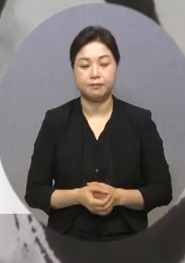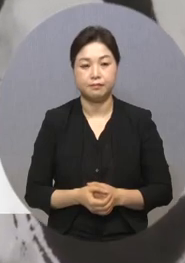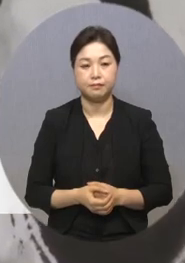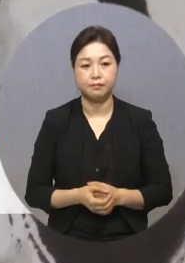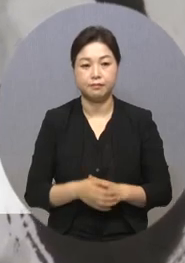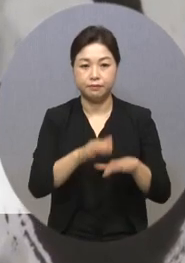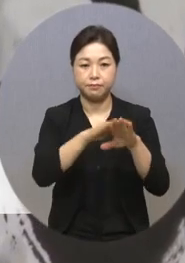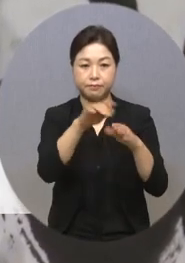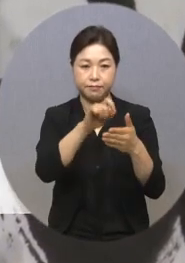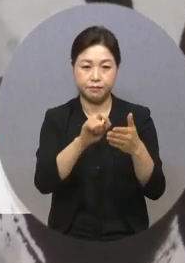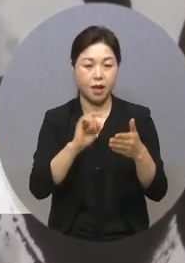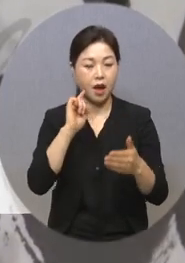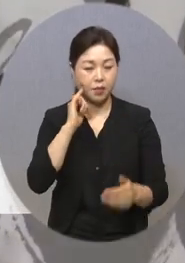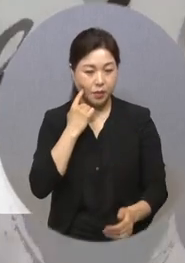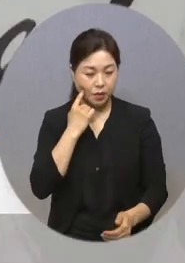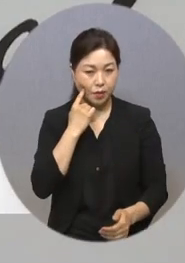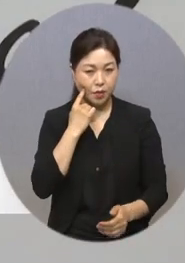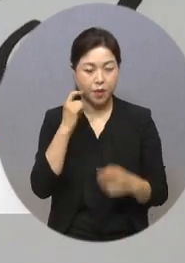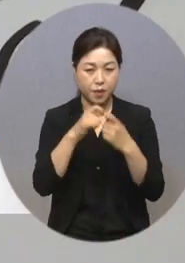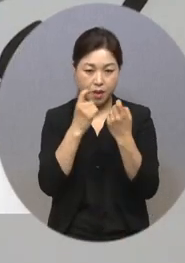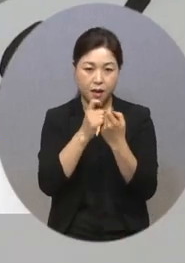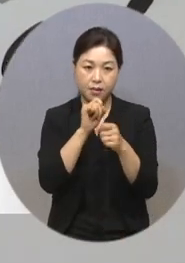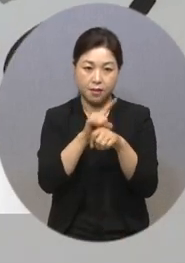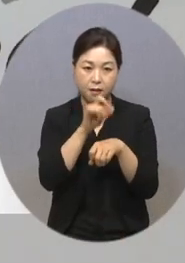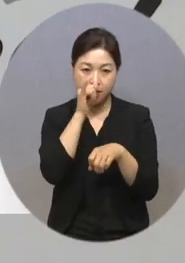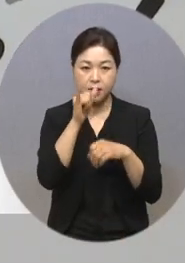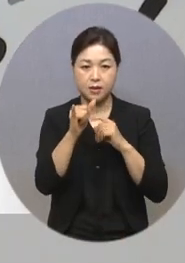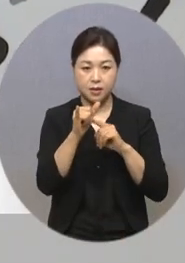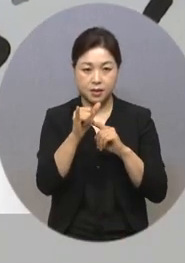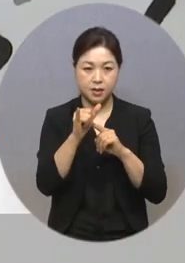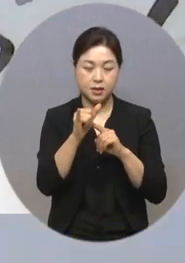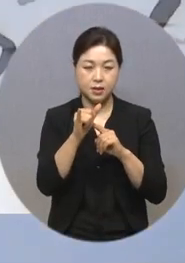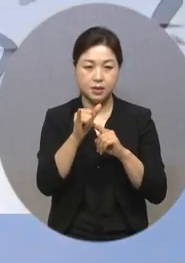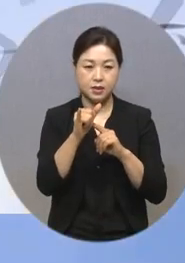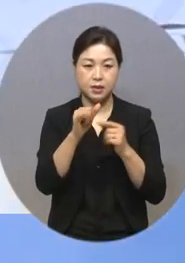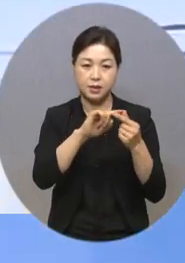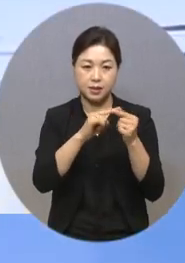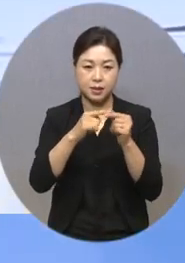손으로 쓴 아름답고 개성있는 글 자체인 캘리그라피